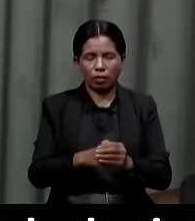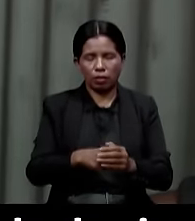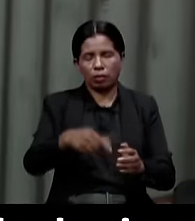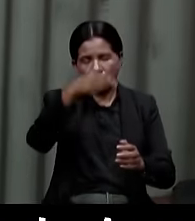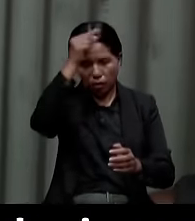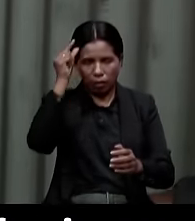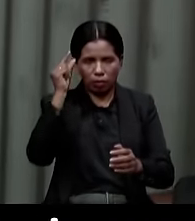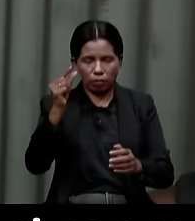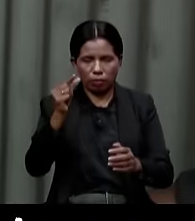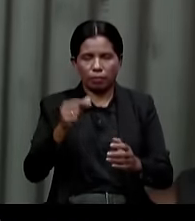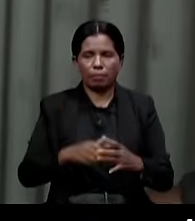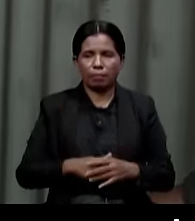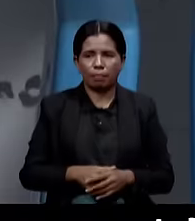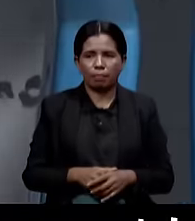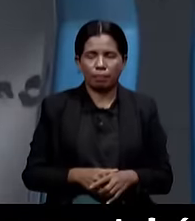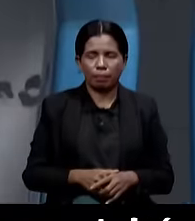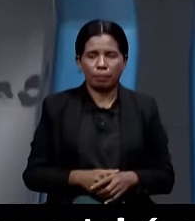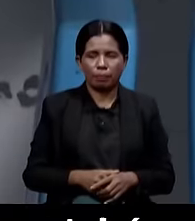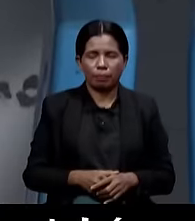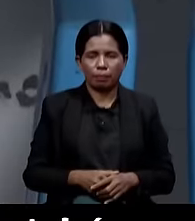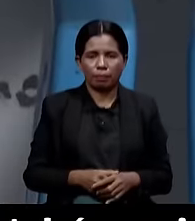sapeo sapeo metang.